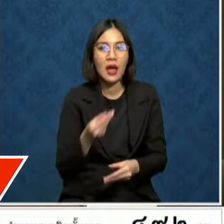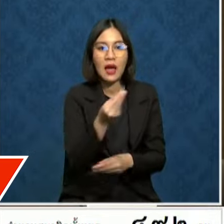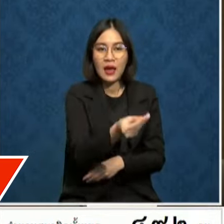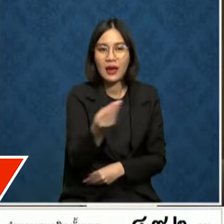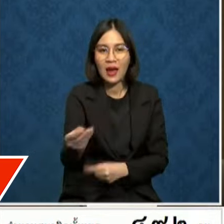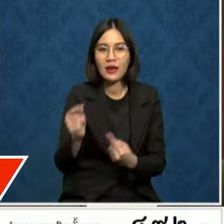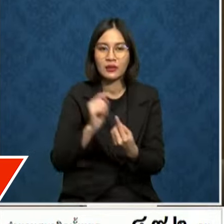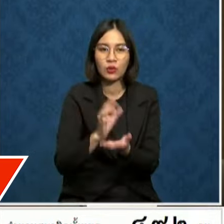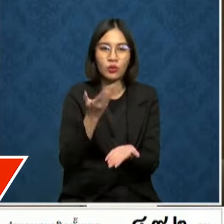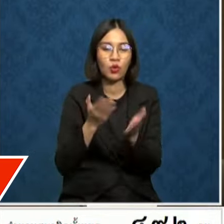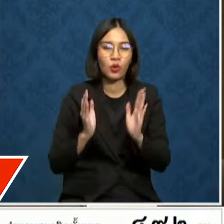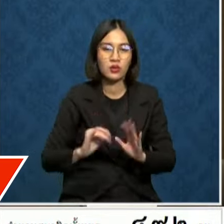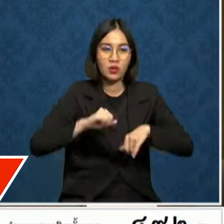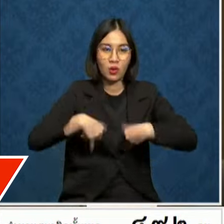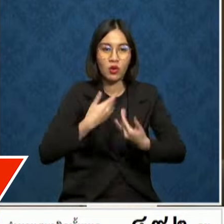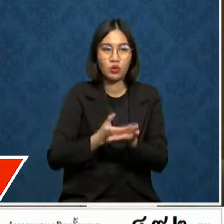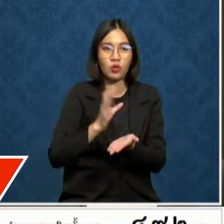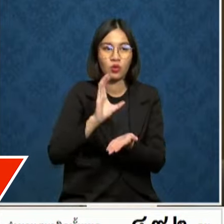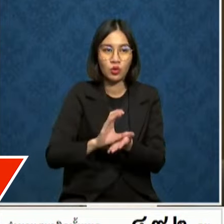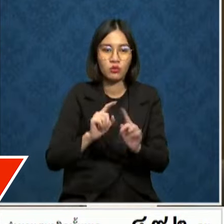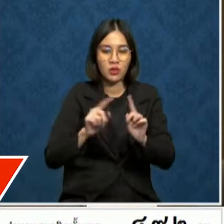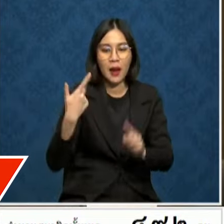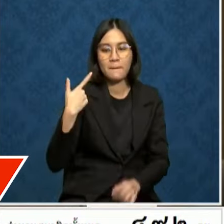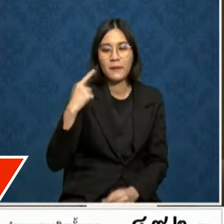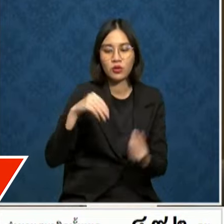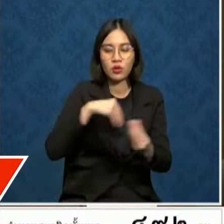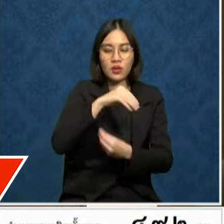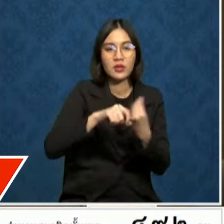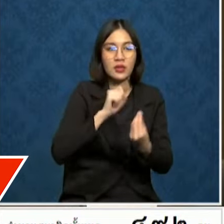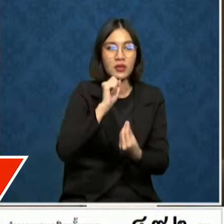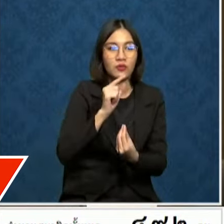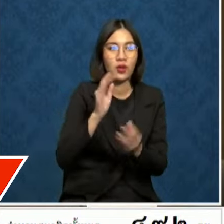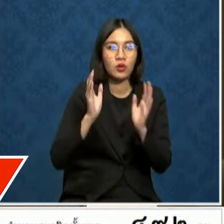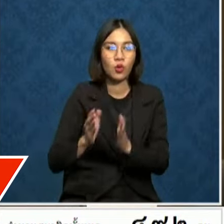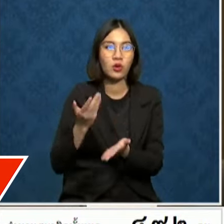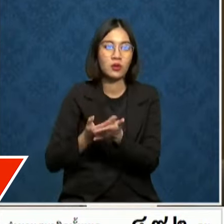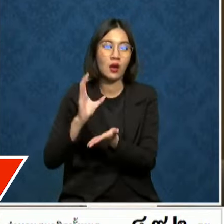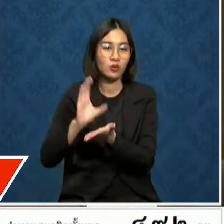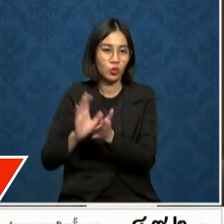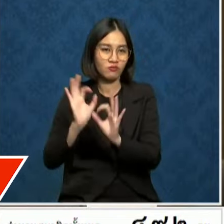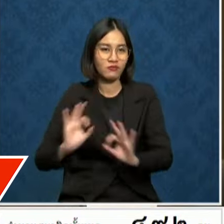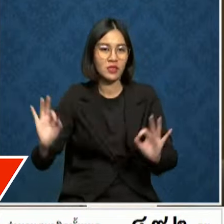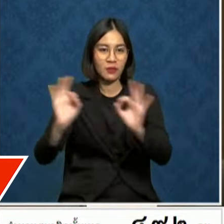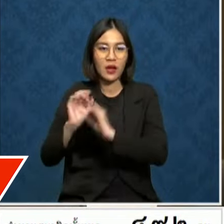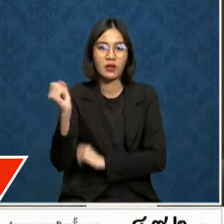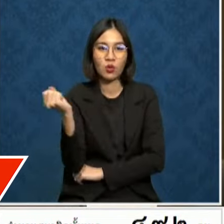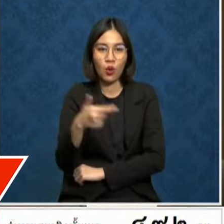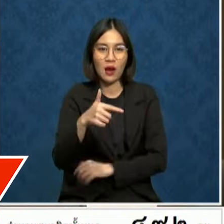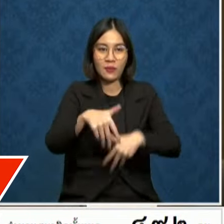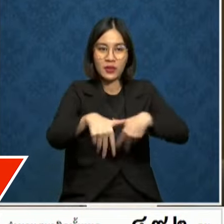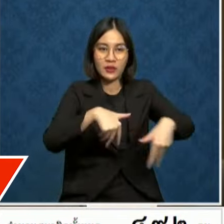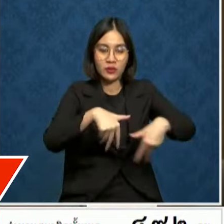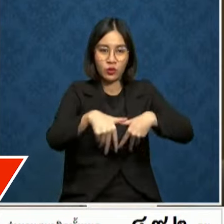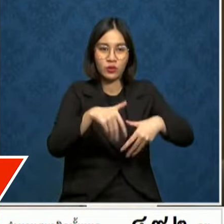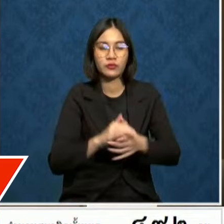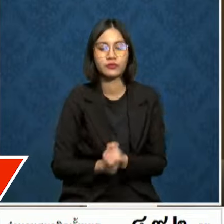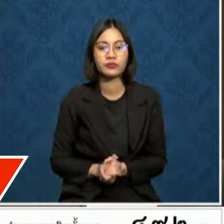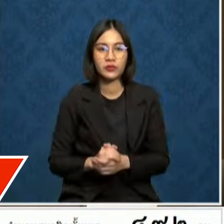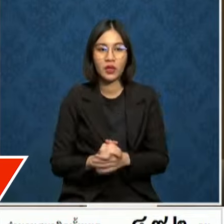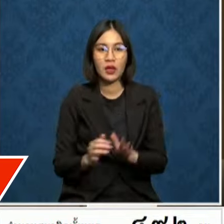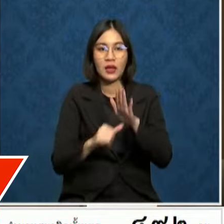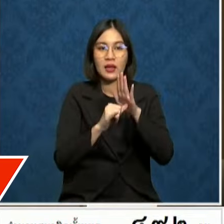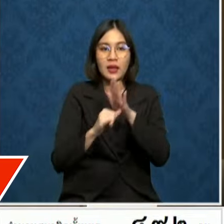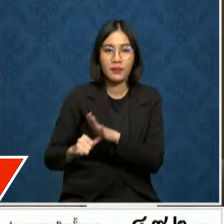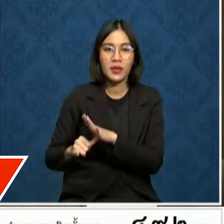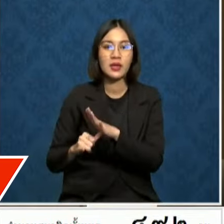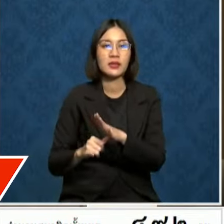กับนายทุนค่ะท่านประธานโดยเห็นแก่ผลประโยชน์ทางเศรษฐกิจของนายทุนใหญ่เป็นหลักค่ะท่านประธานนอกจากนั้นค่ะการละเมิดสิทธิ